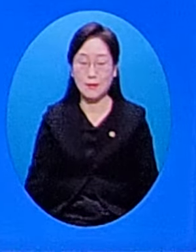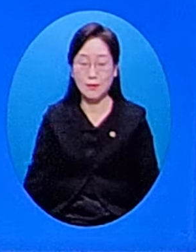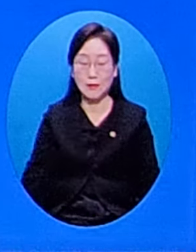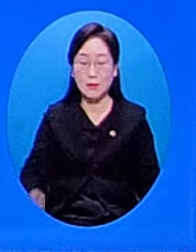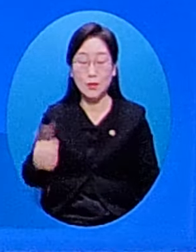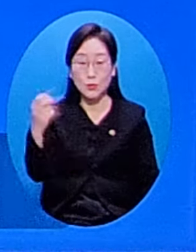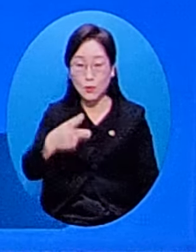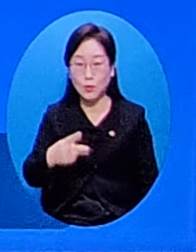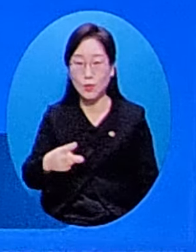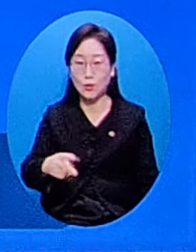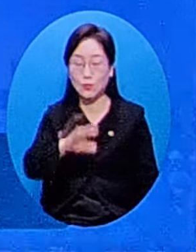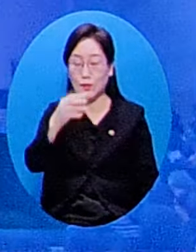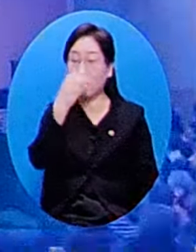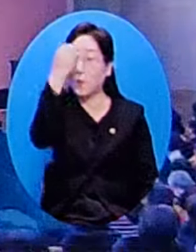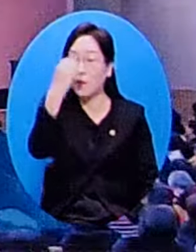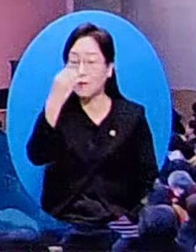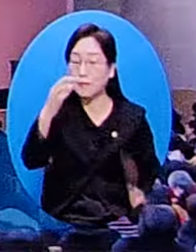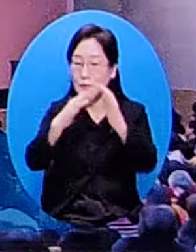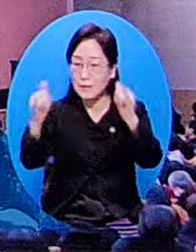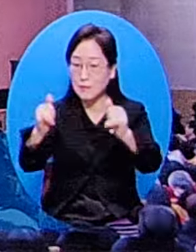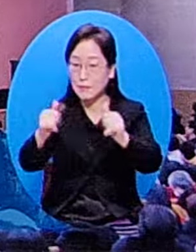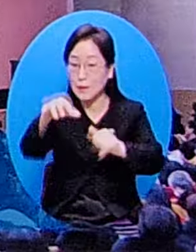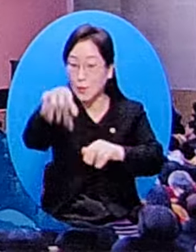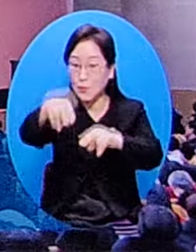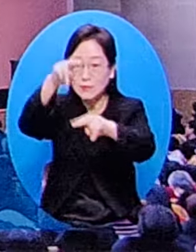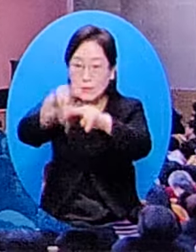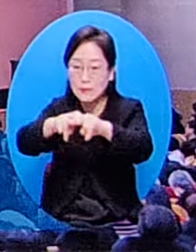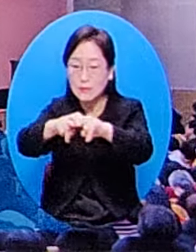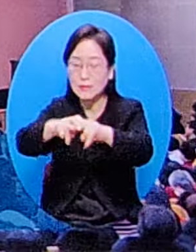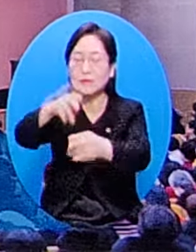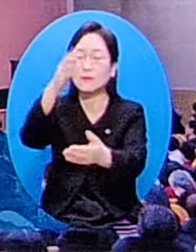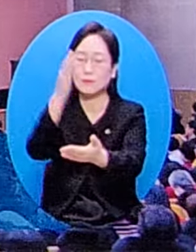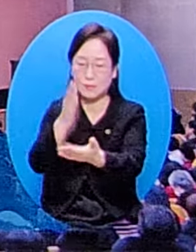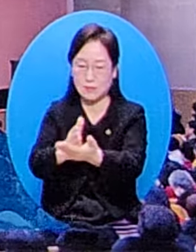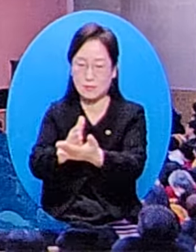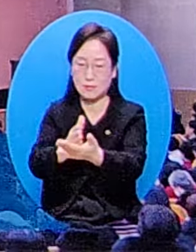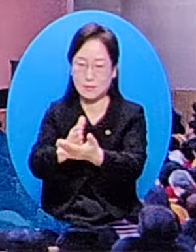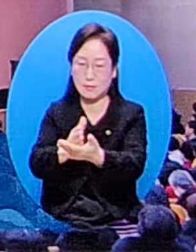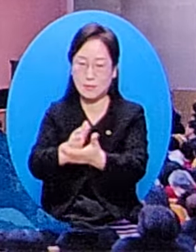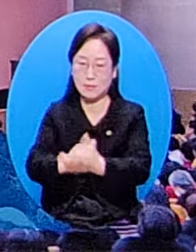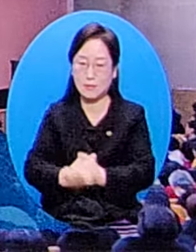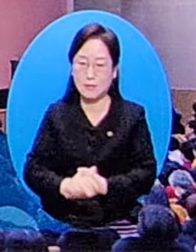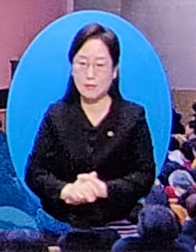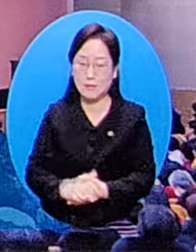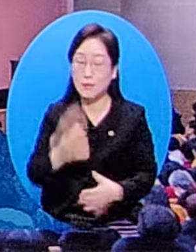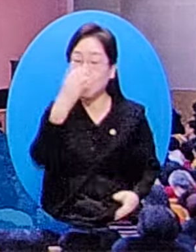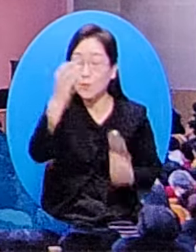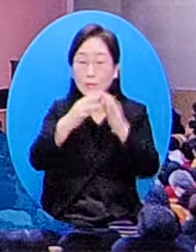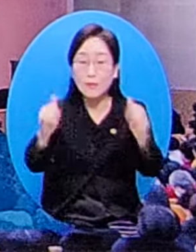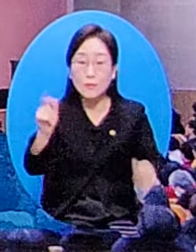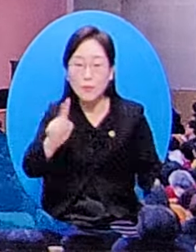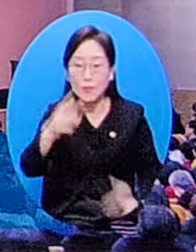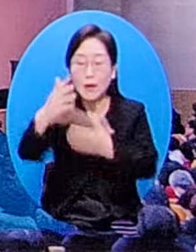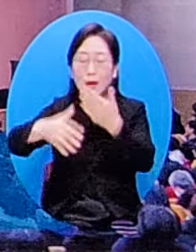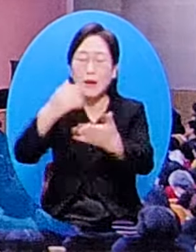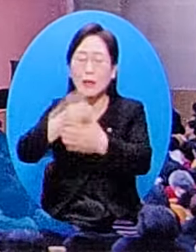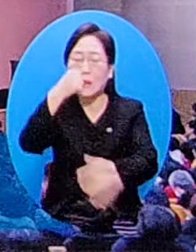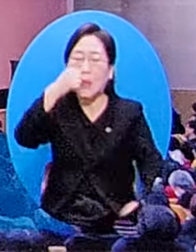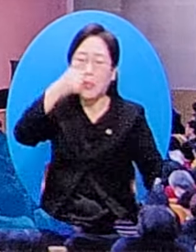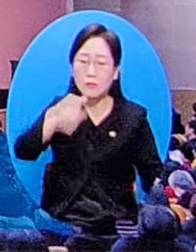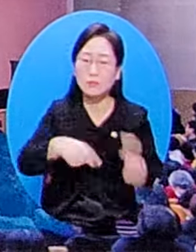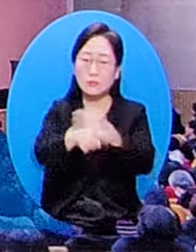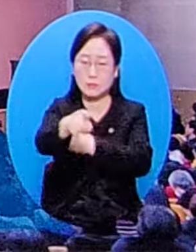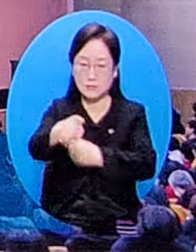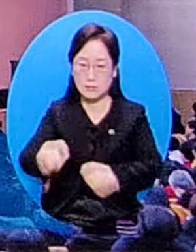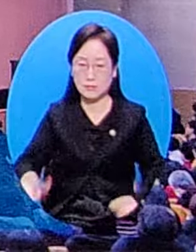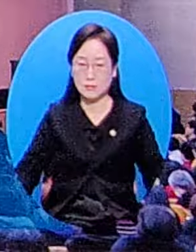나아가서 우리는 오만한 자들의 자리에 앉으면 앉지 않아야 되는 것입니다. 오만한 자들은 하나님 없인 여기는 교만한 자들을